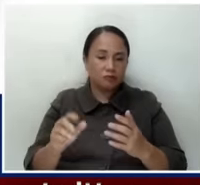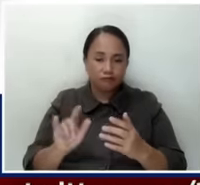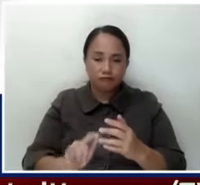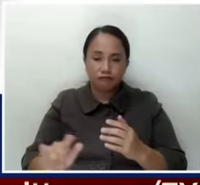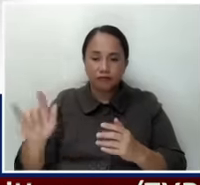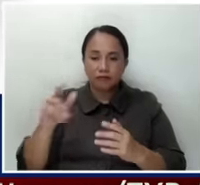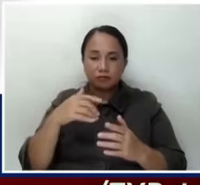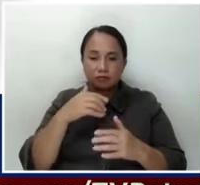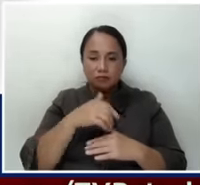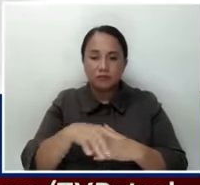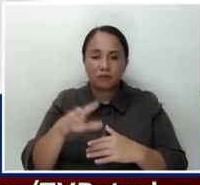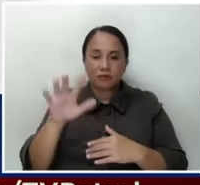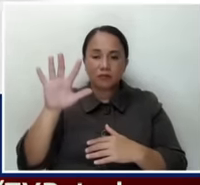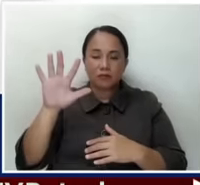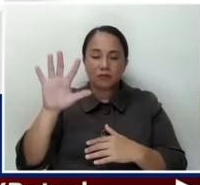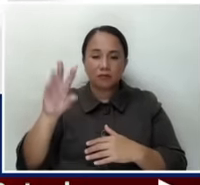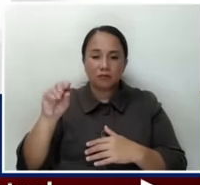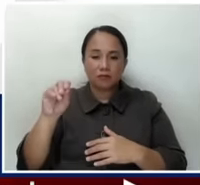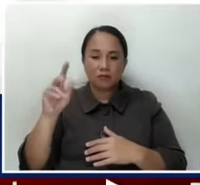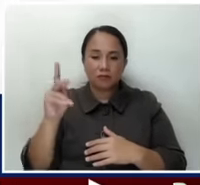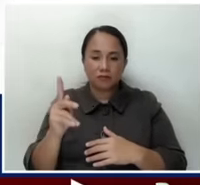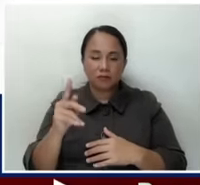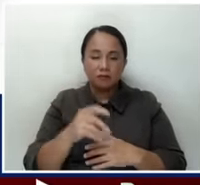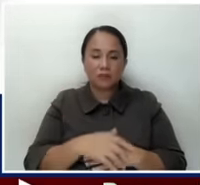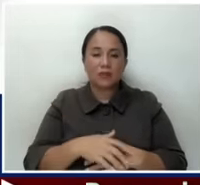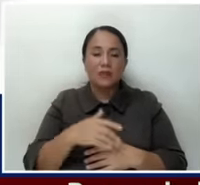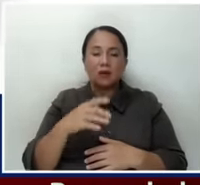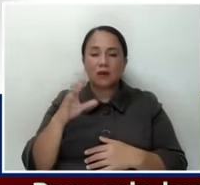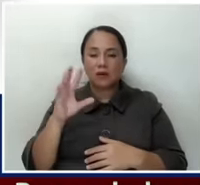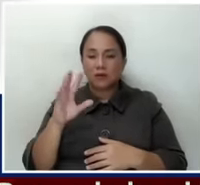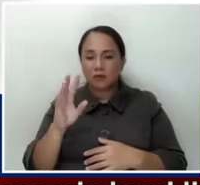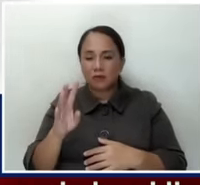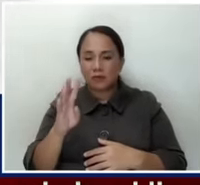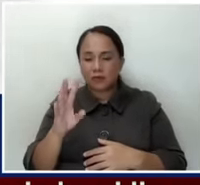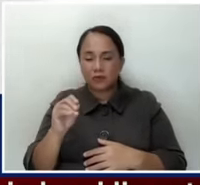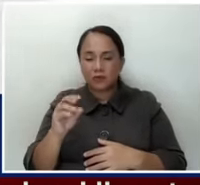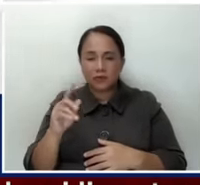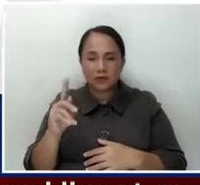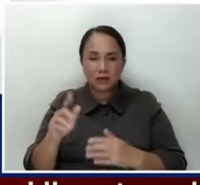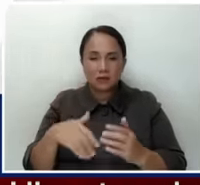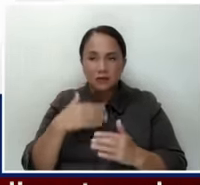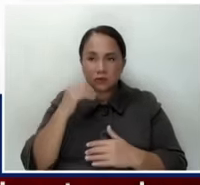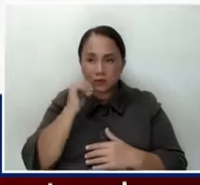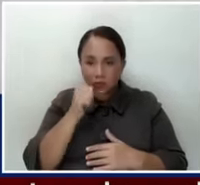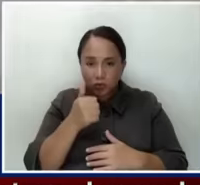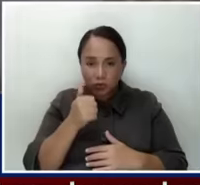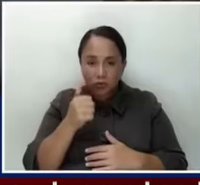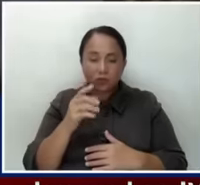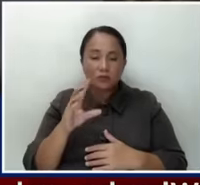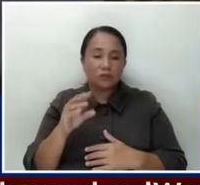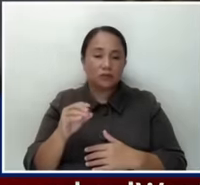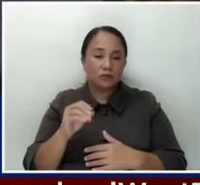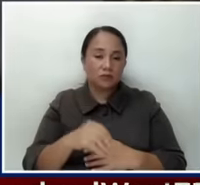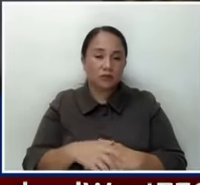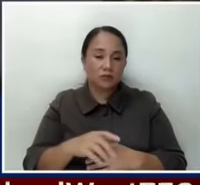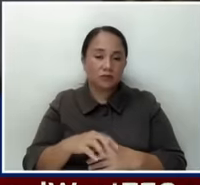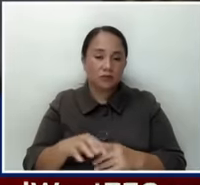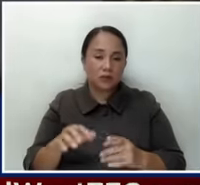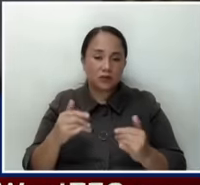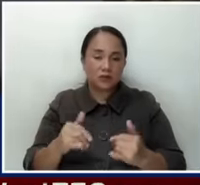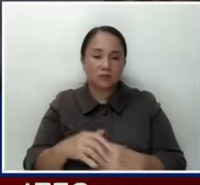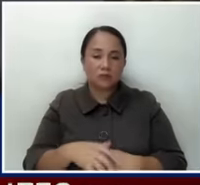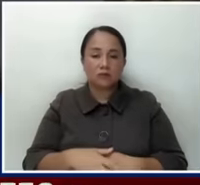ng paunang 50,000 piso at 40,000 piso noong sumunod na araw. Pero lumipas isang